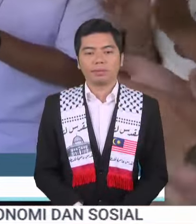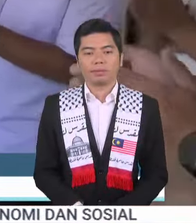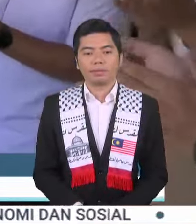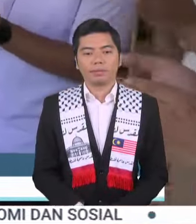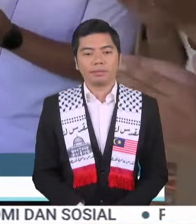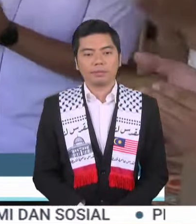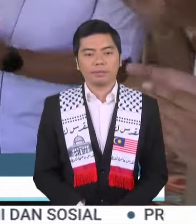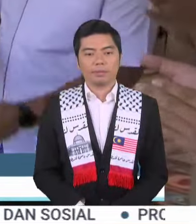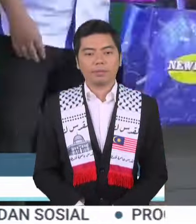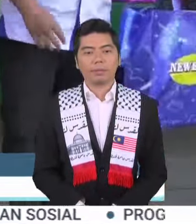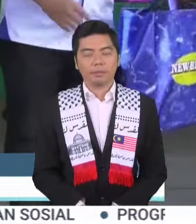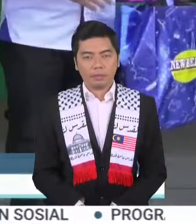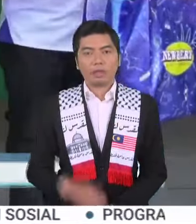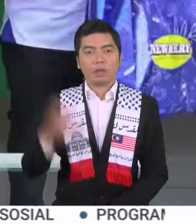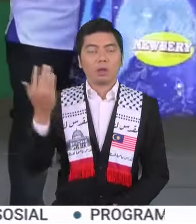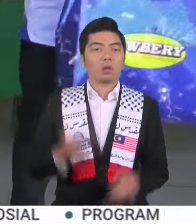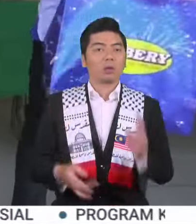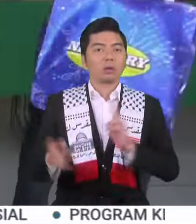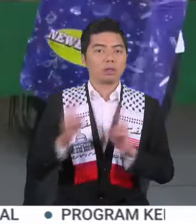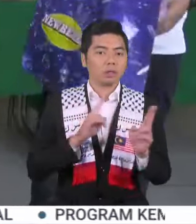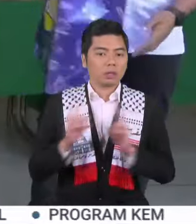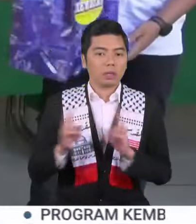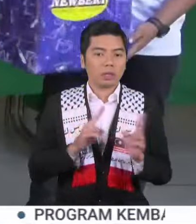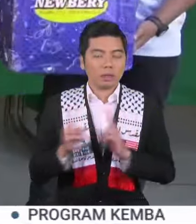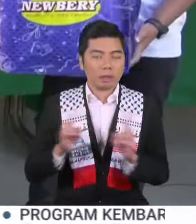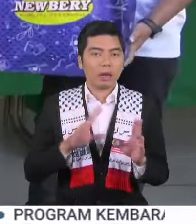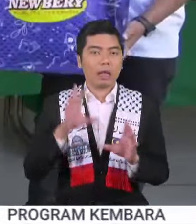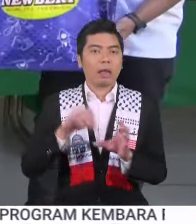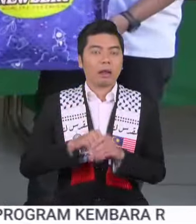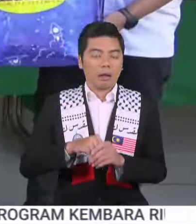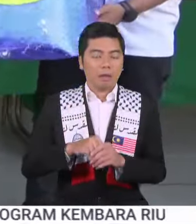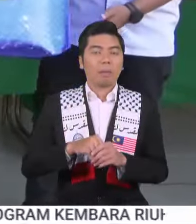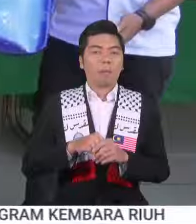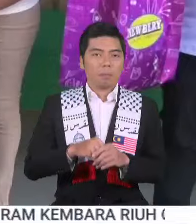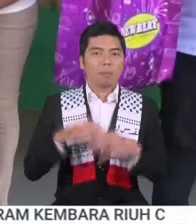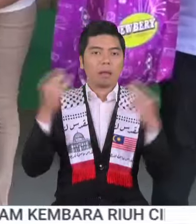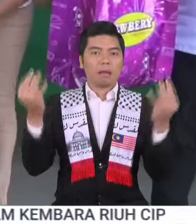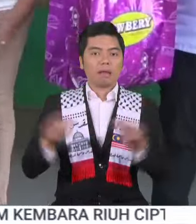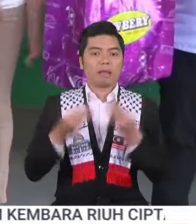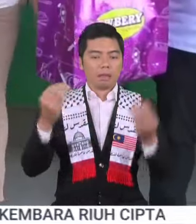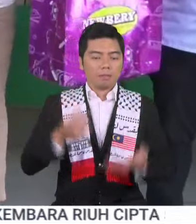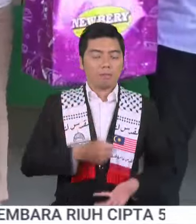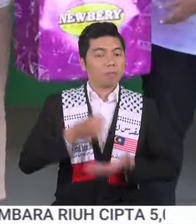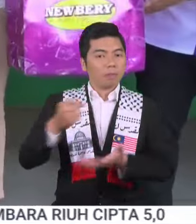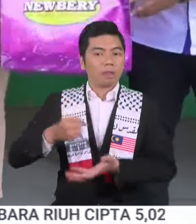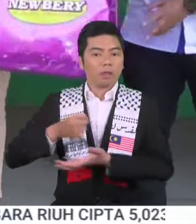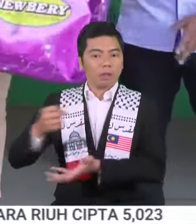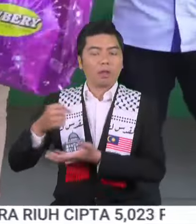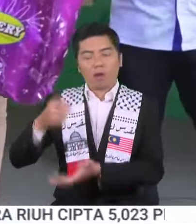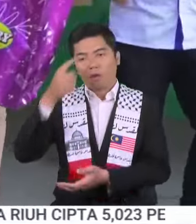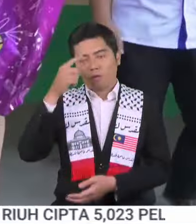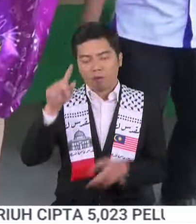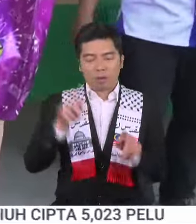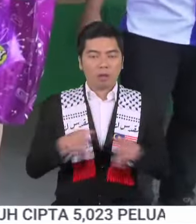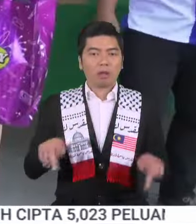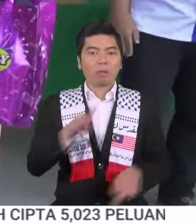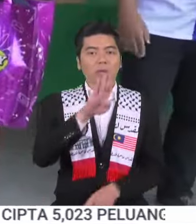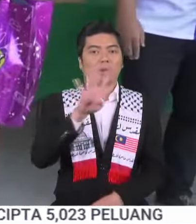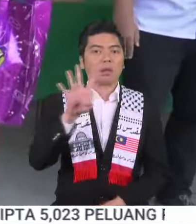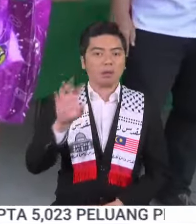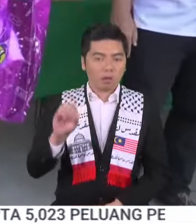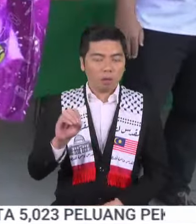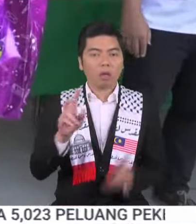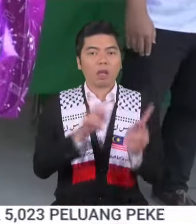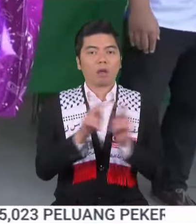utama belia demikian semasa pada program penyampaian sumbangan keperluan sekolah kepada 25 pelajar B40 dari sekolah